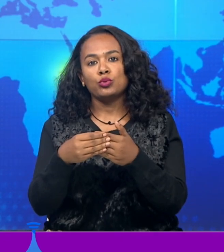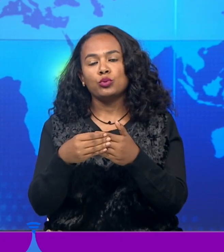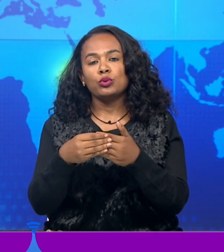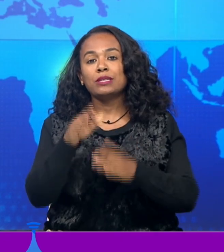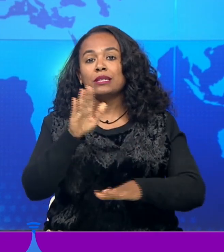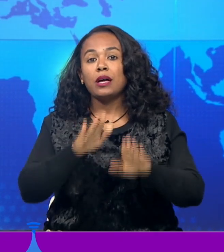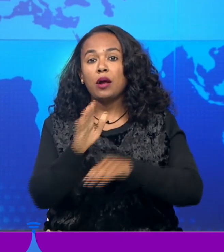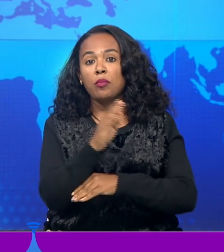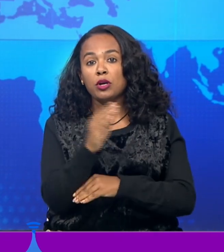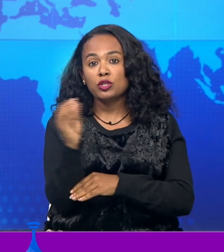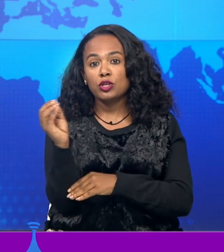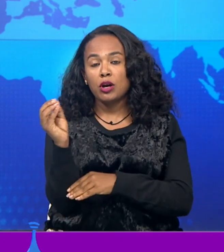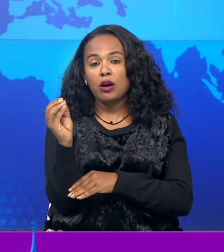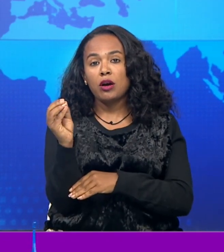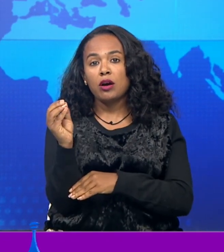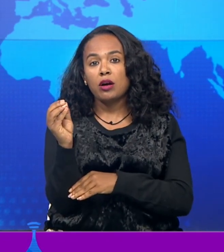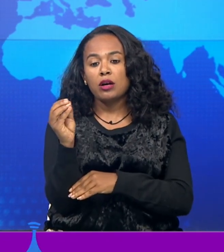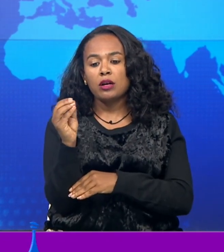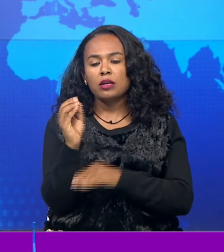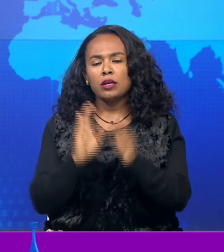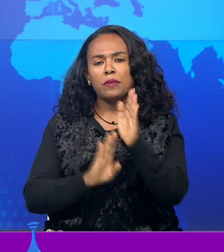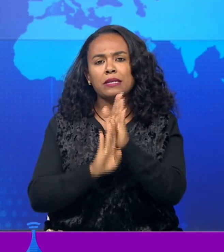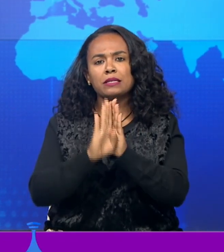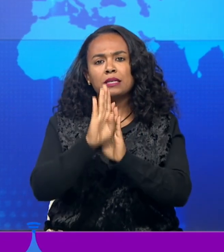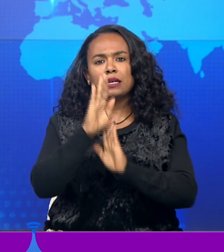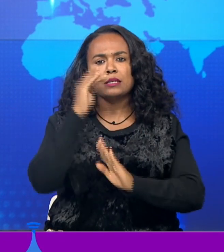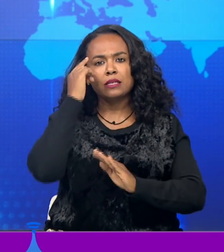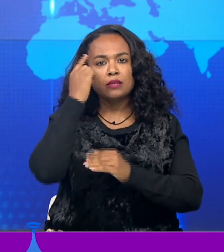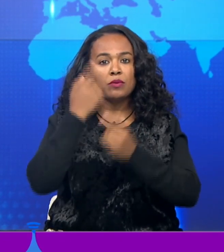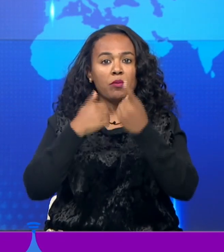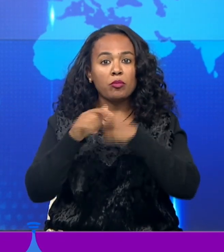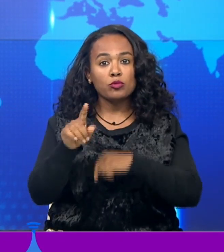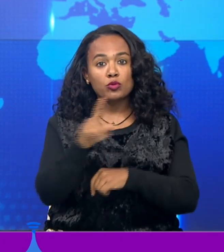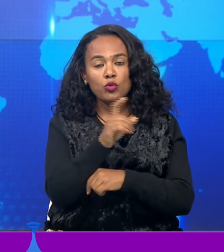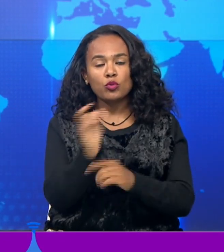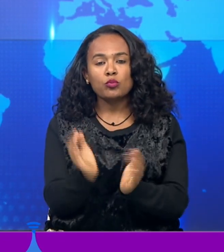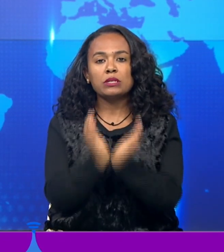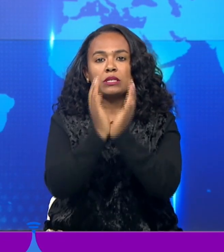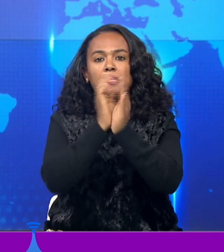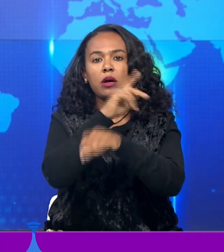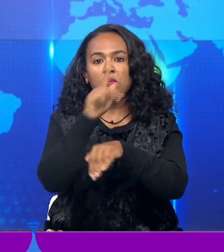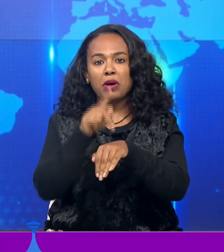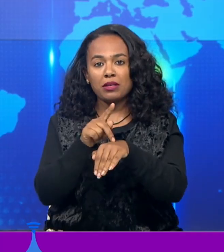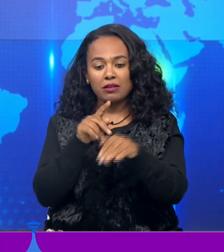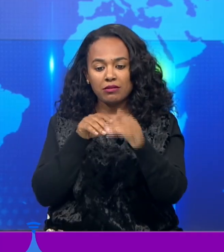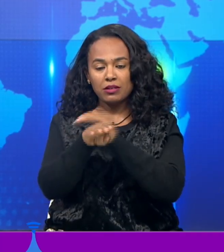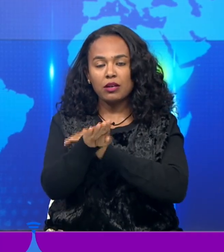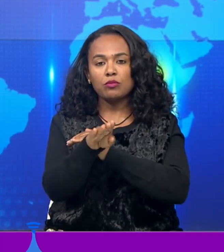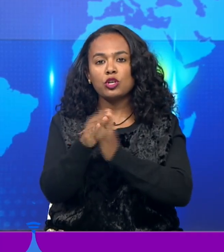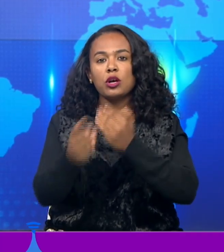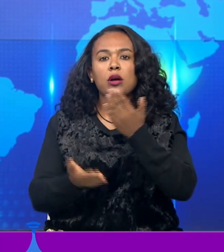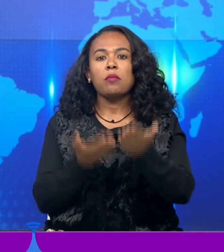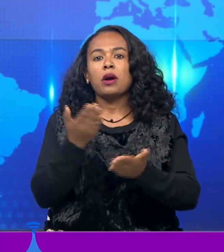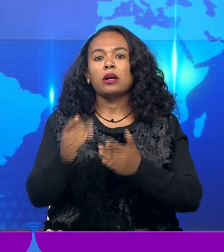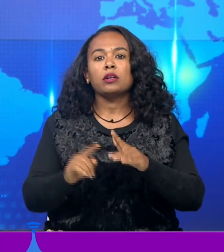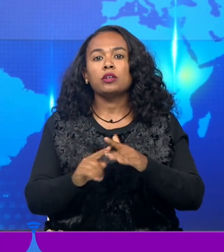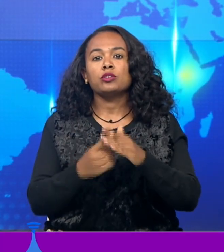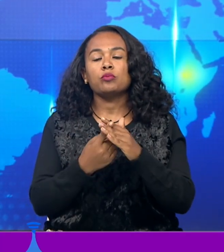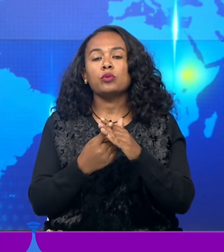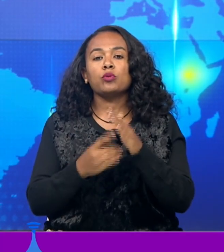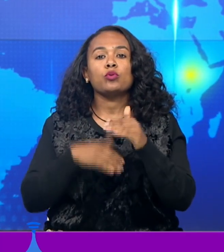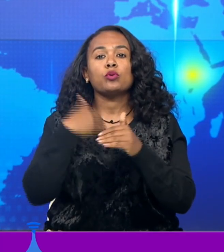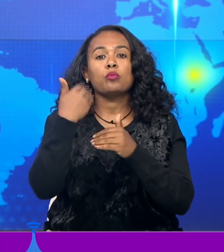ተራማጅና የበለጸገ አስተሳሰብ የሚያመጡ በመሆናቸው ብልጽግና ፓርቲን ተቀላቅዬ ማገልገል ከጀመርኩ